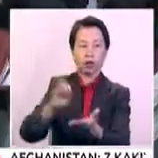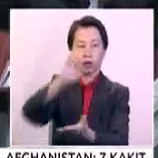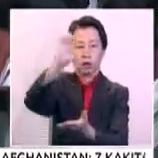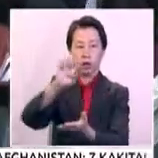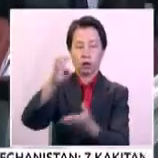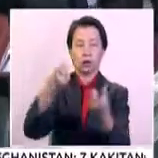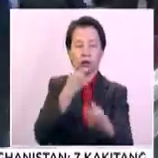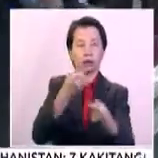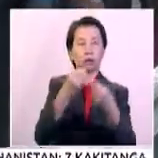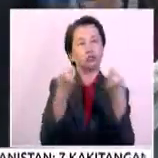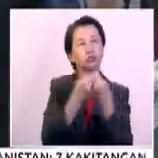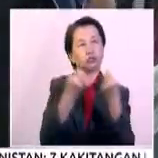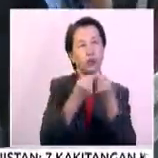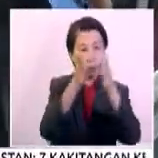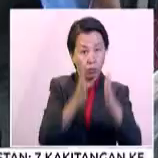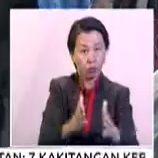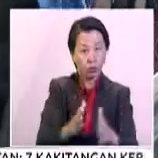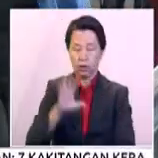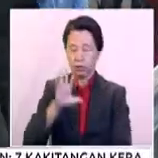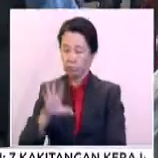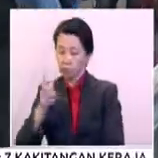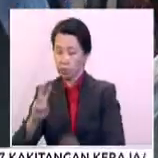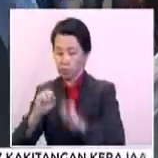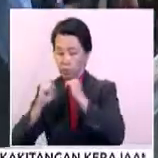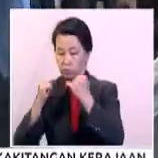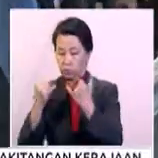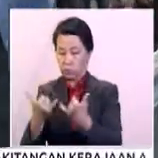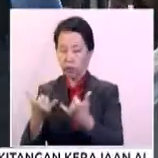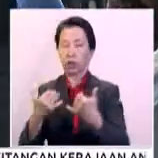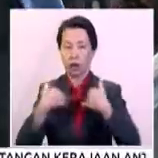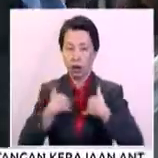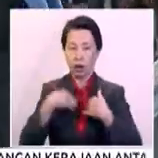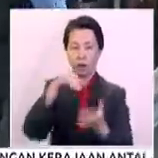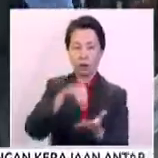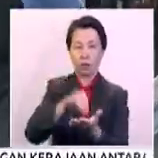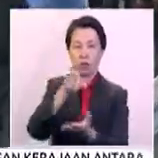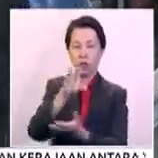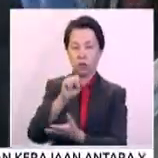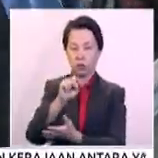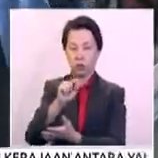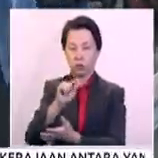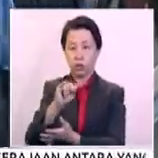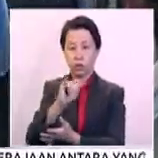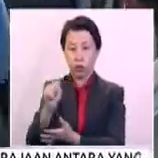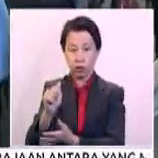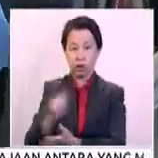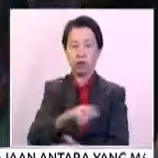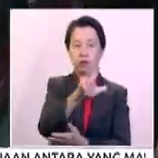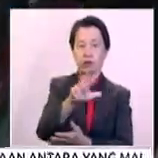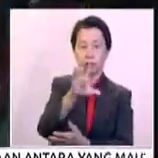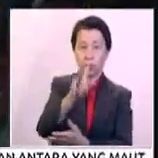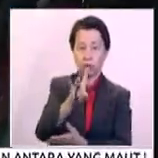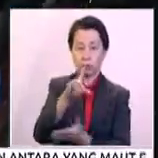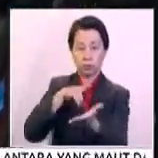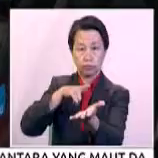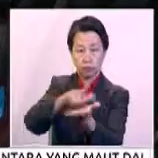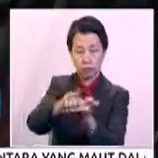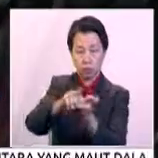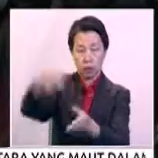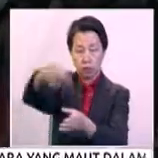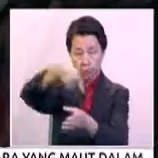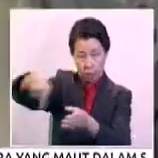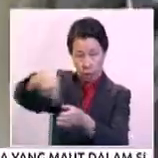segi jumlah penumpang. 56 syarikat penerbangan beroperasi di SGIA dengan 38 adalah penerbangan